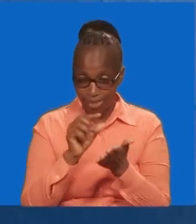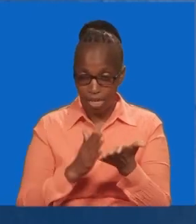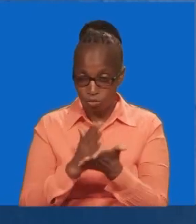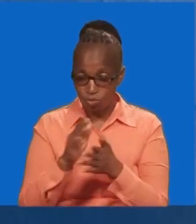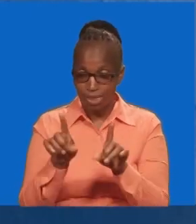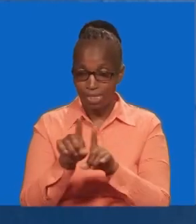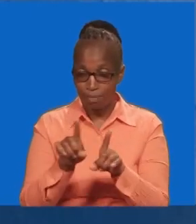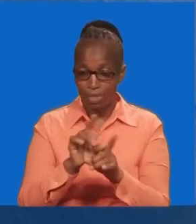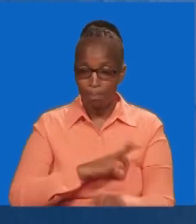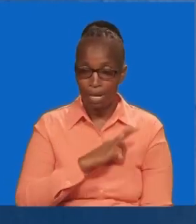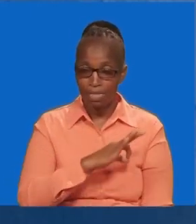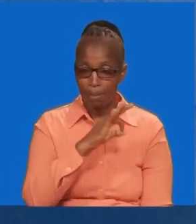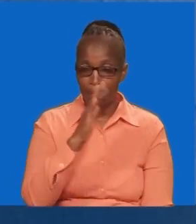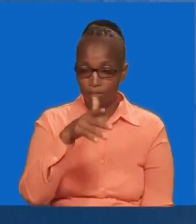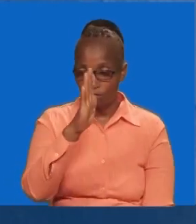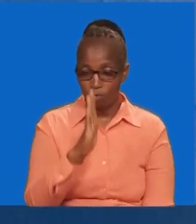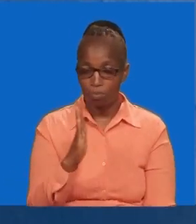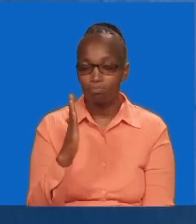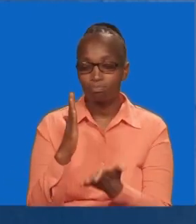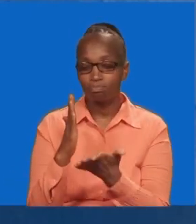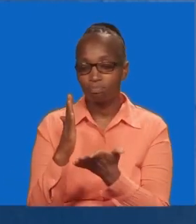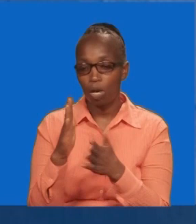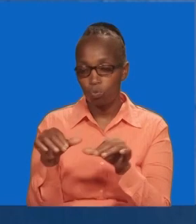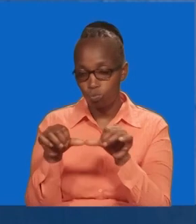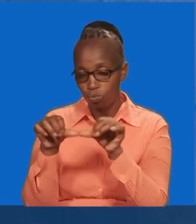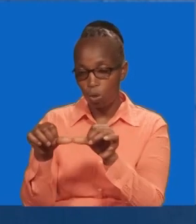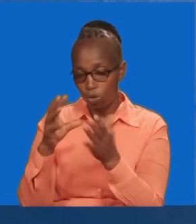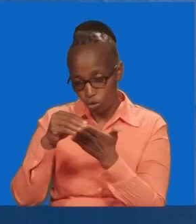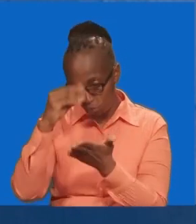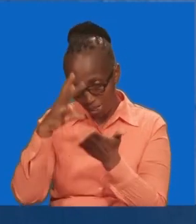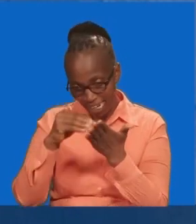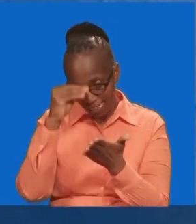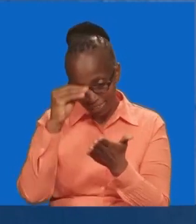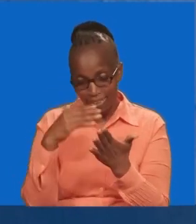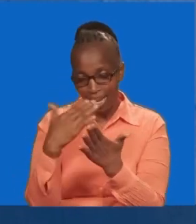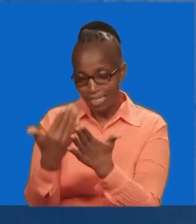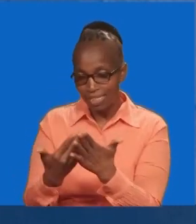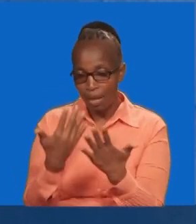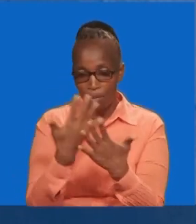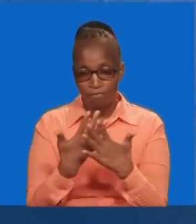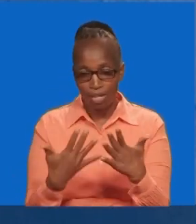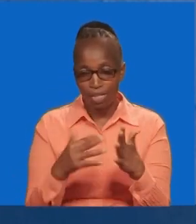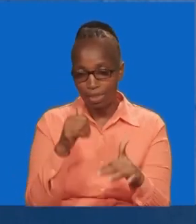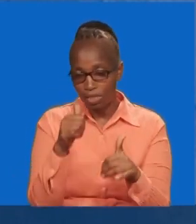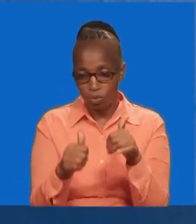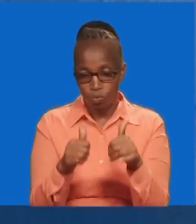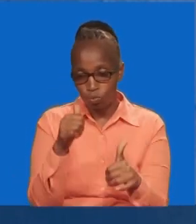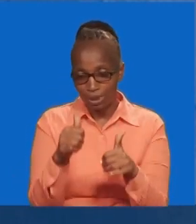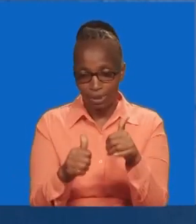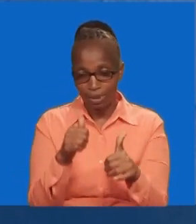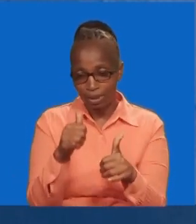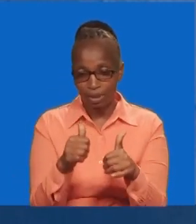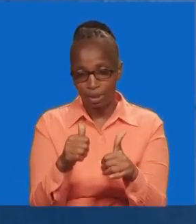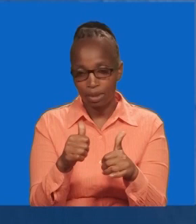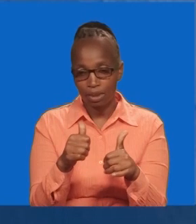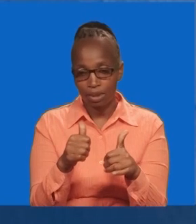hivyo basi ndio tunasema ya kwamba tunaendelea na kujifundisha baadhi ya mambo ambayo tumepewa